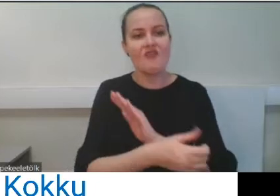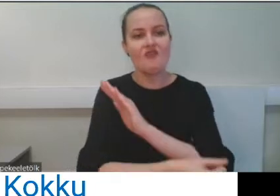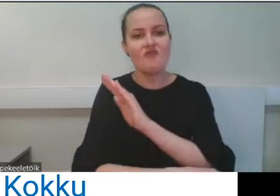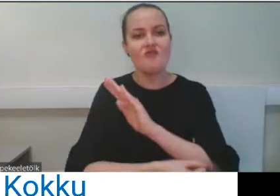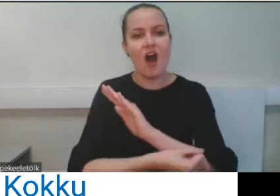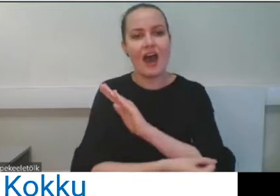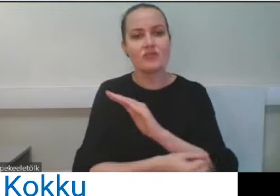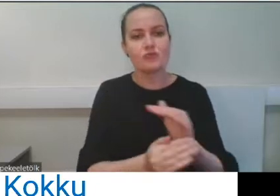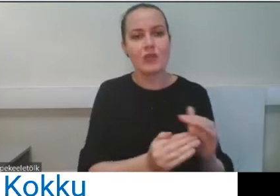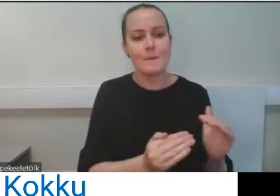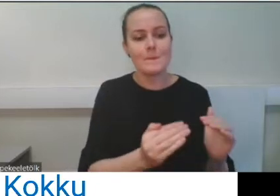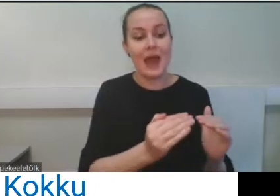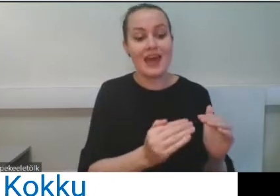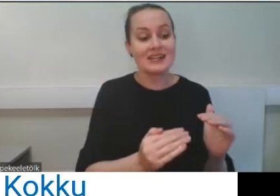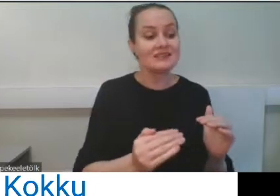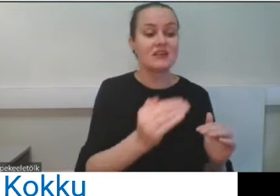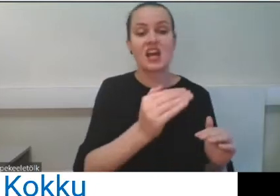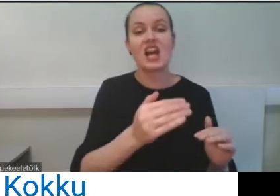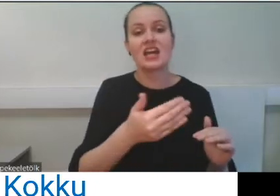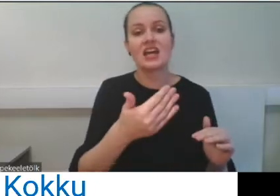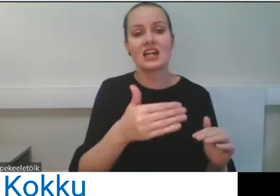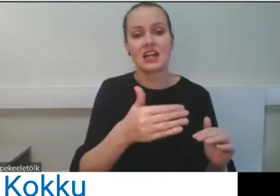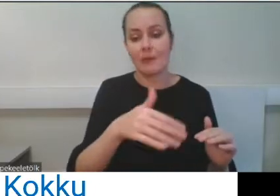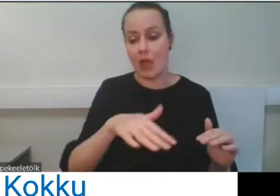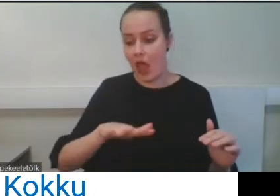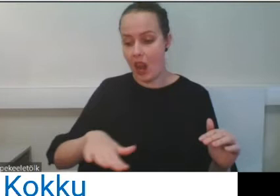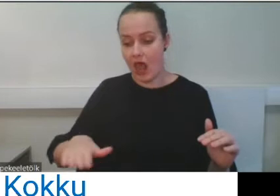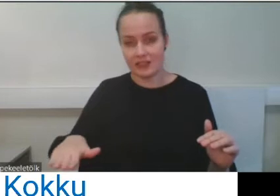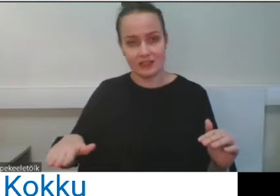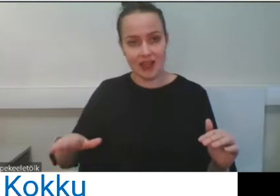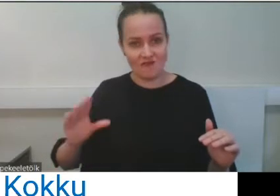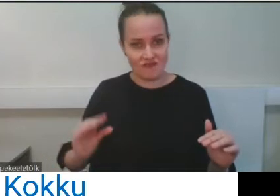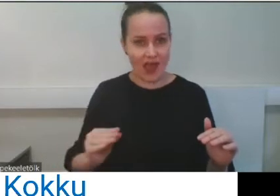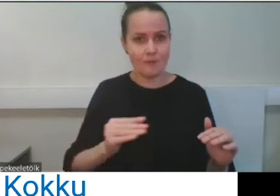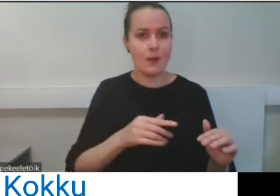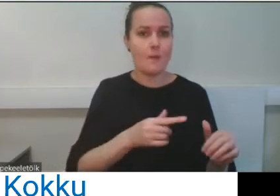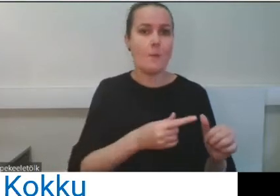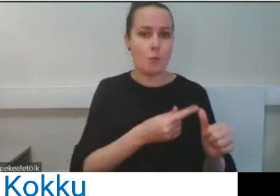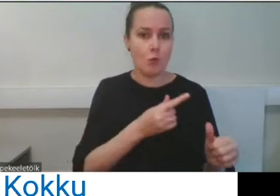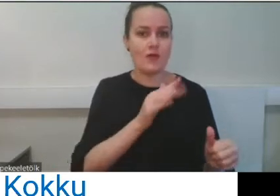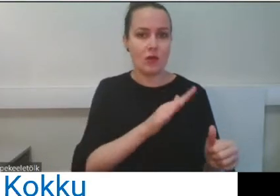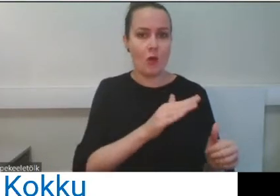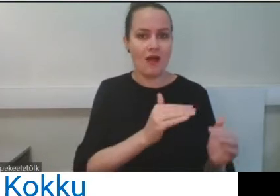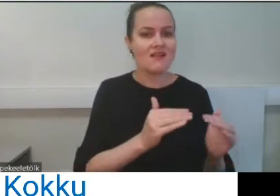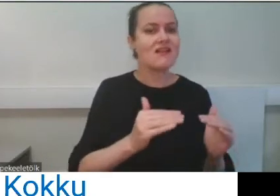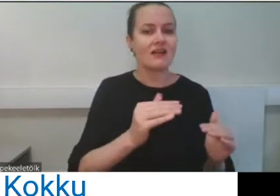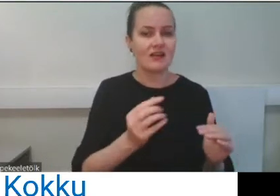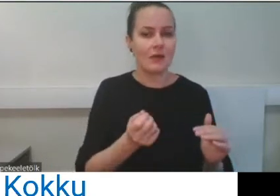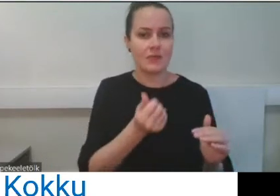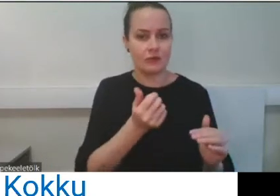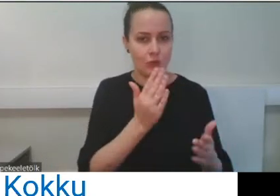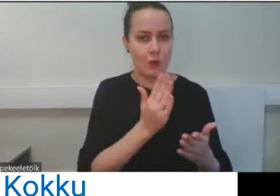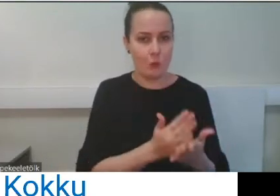selline keerukas mõiste, aga lihtsustatult tähendab ta tegelikult kõiki rahas makstavaid hüvitisi ja